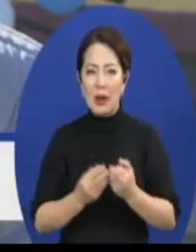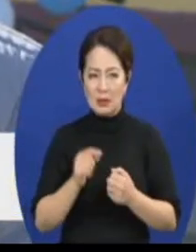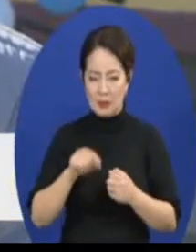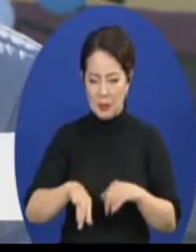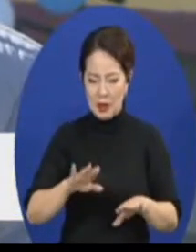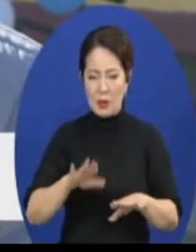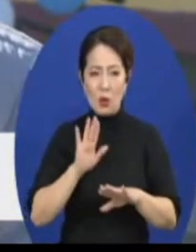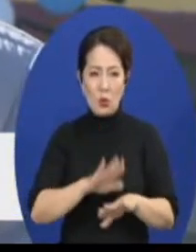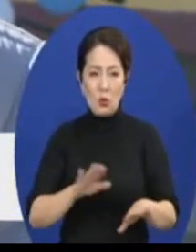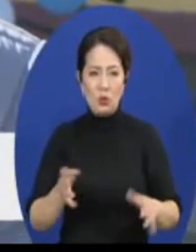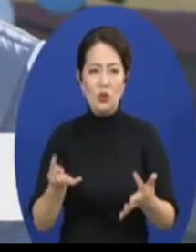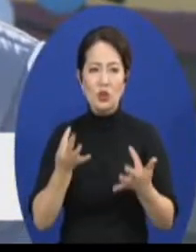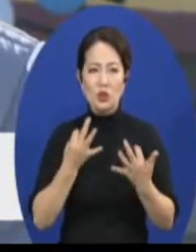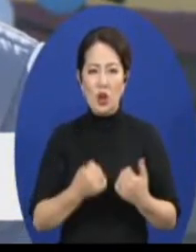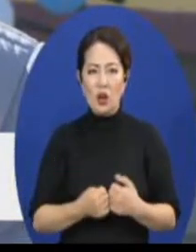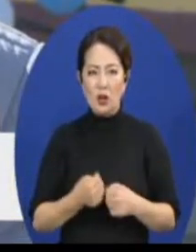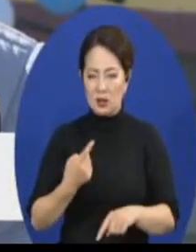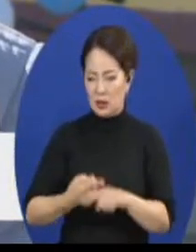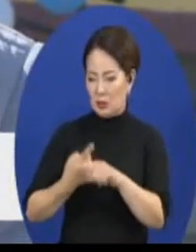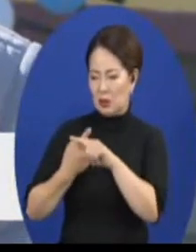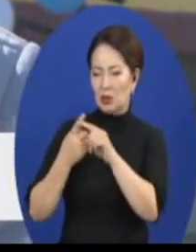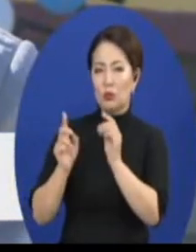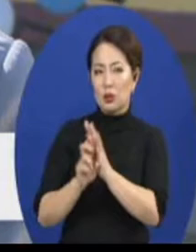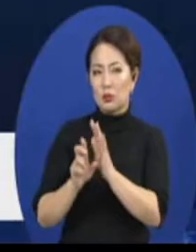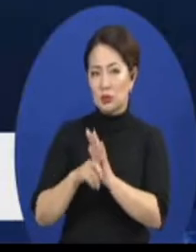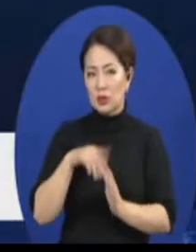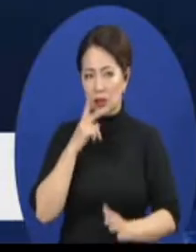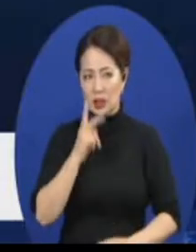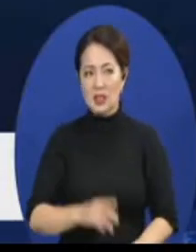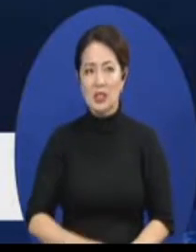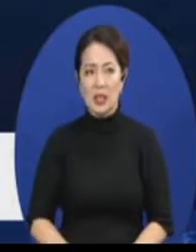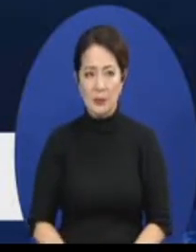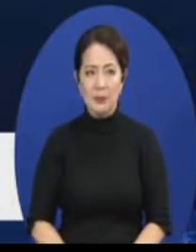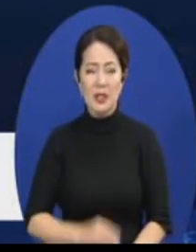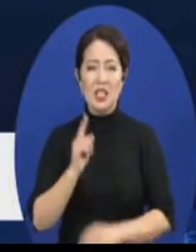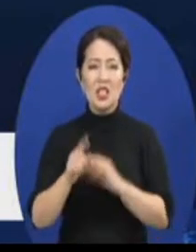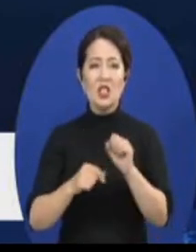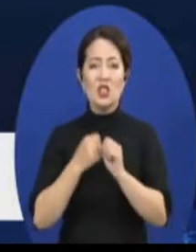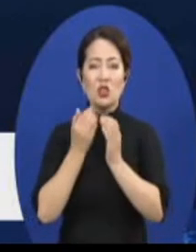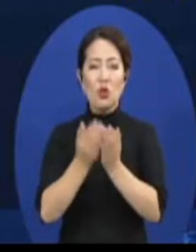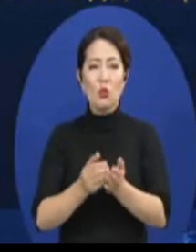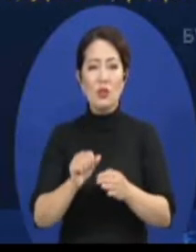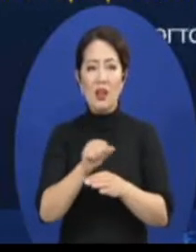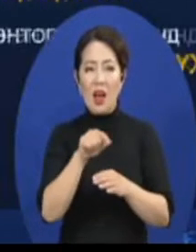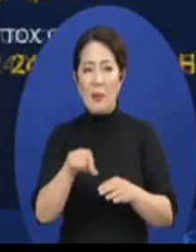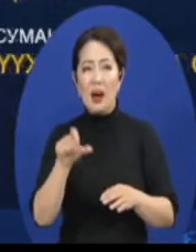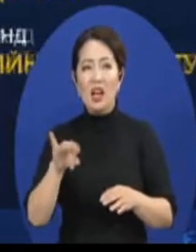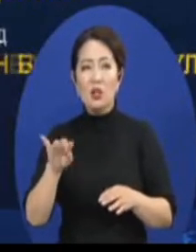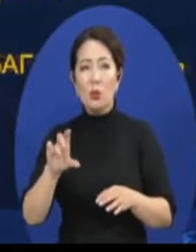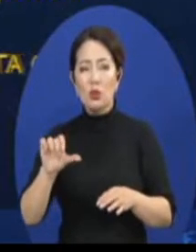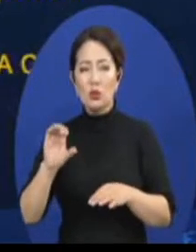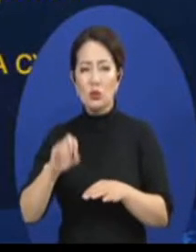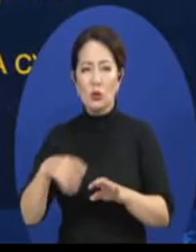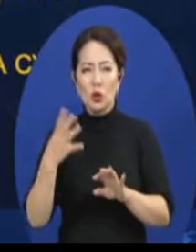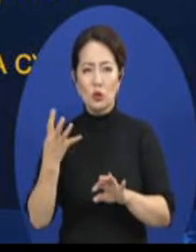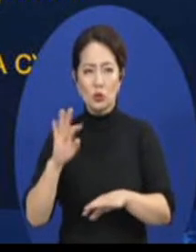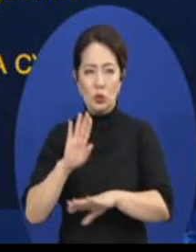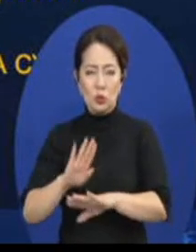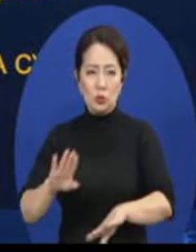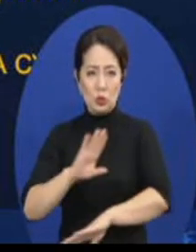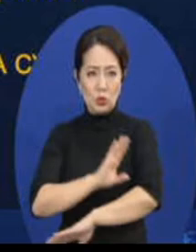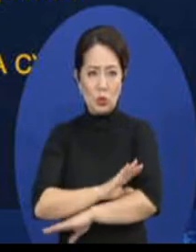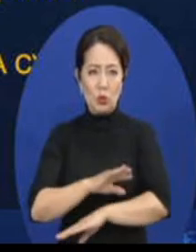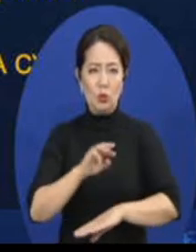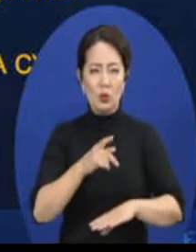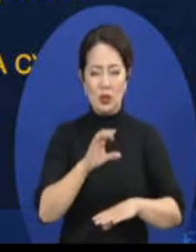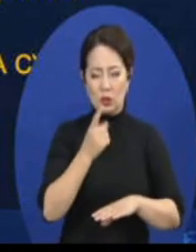багасгүй эндээ хүүхдийн тоо нэмэгдэх бүрэн боломжтой болсон гэж үзэж байгаа. Энэ жил Хөвсгөл аймгийн Эрдэнэ болгон суманд 240 хүүхдийн